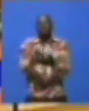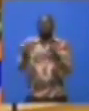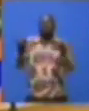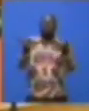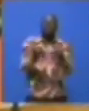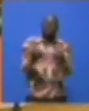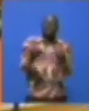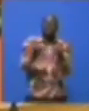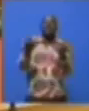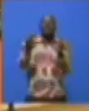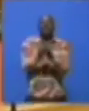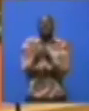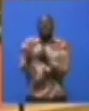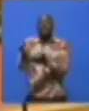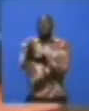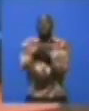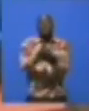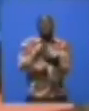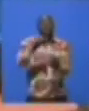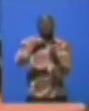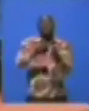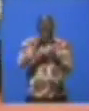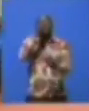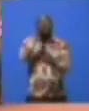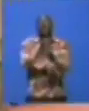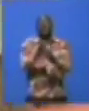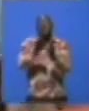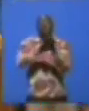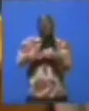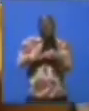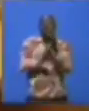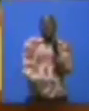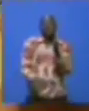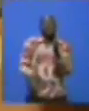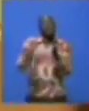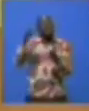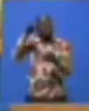des vagues de recrutement annuel pour réduire le système de vacations dans ces CEG.